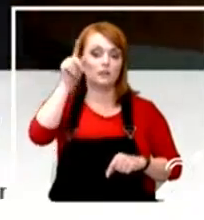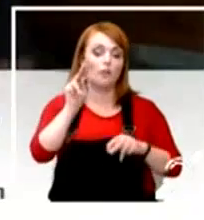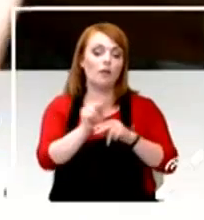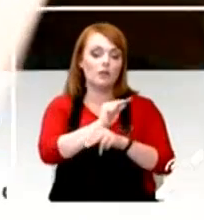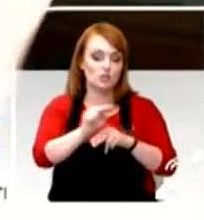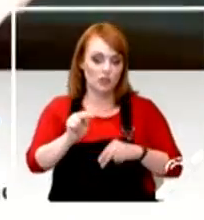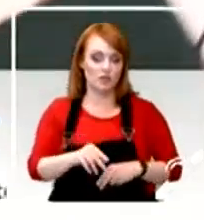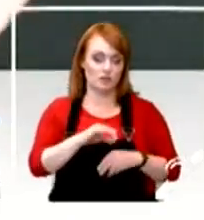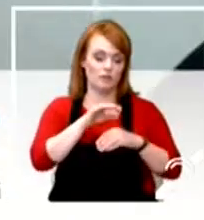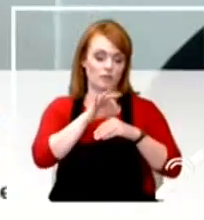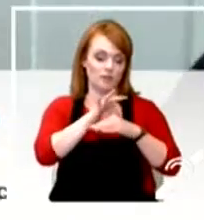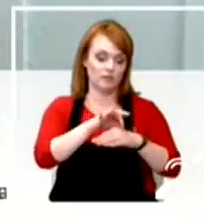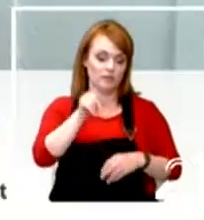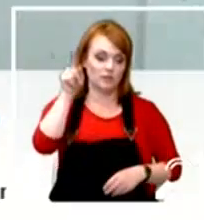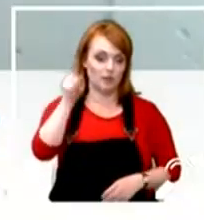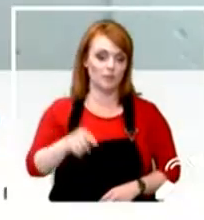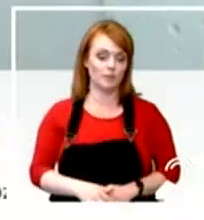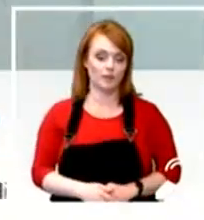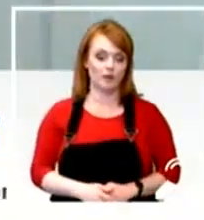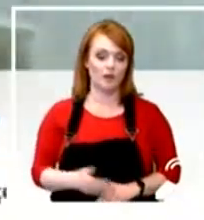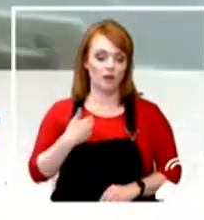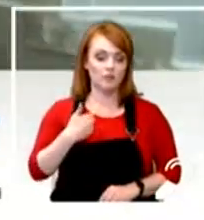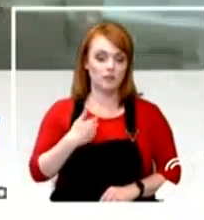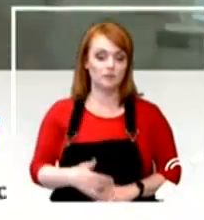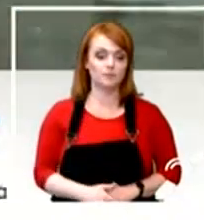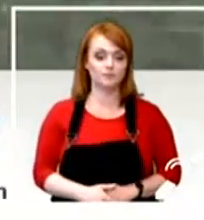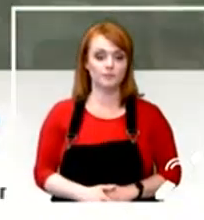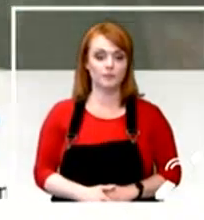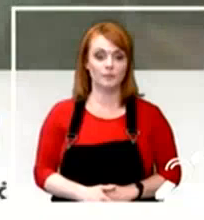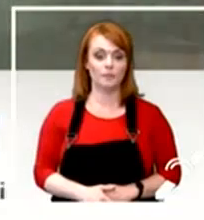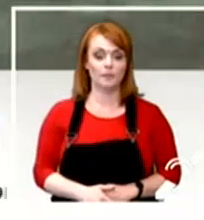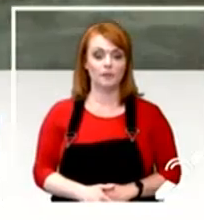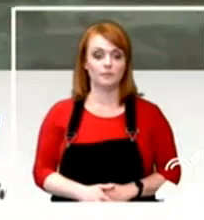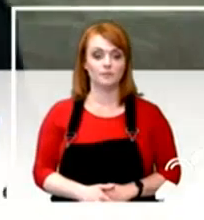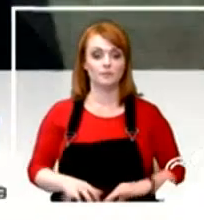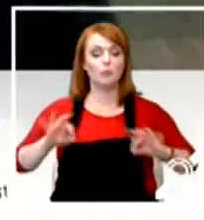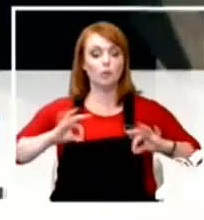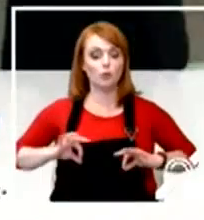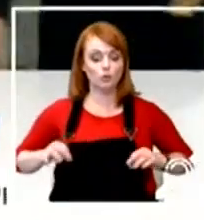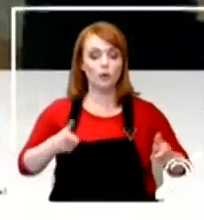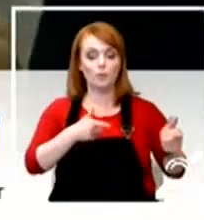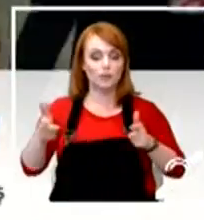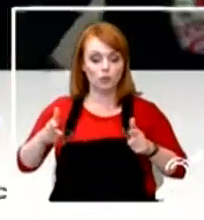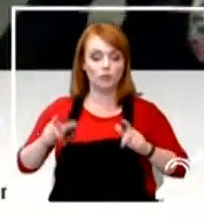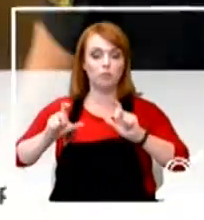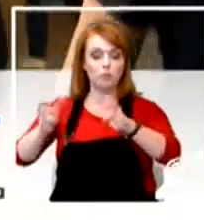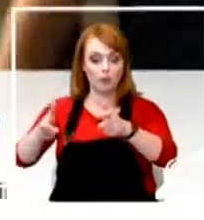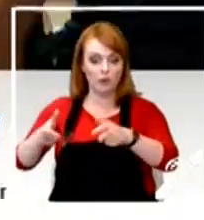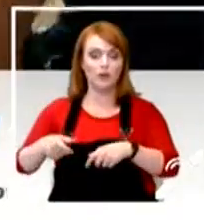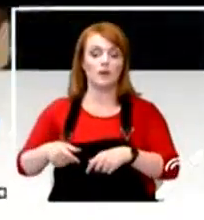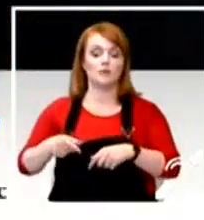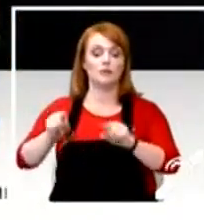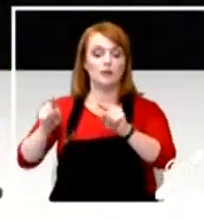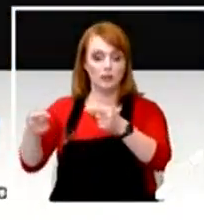stat ordonanța procurorului din Procuratura Anticorupție, emisă tot luni pe motiv că învinuita a încălcat